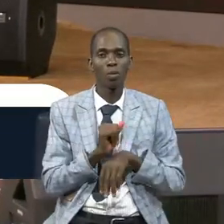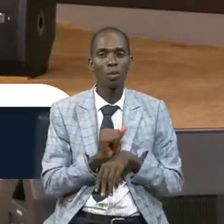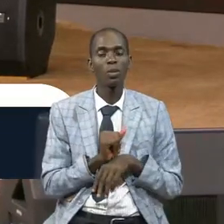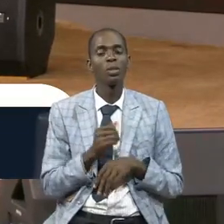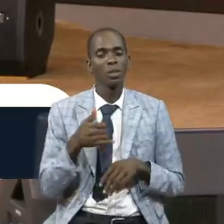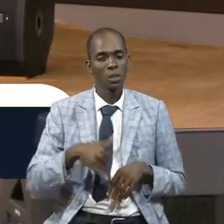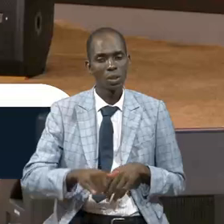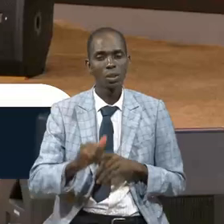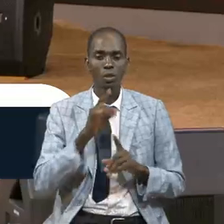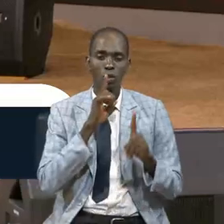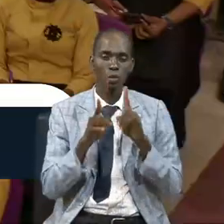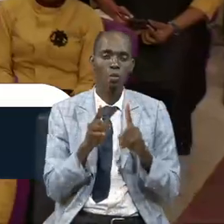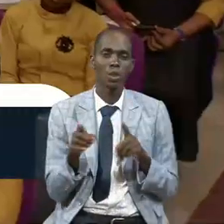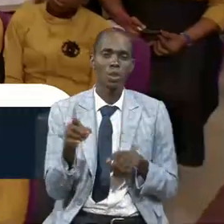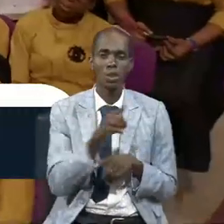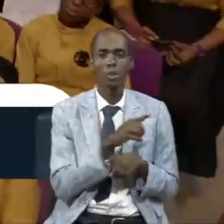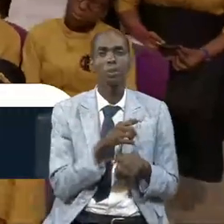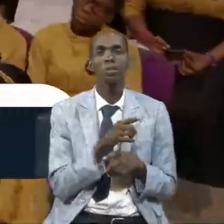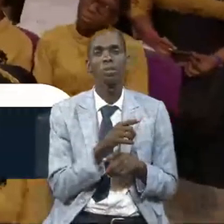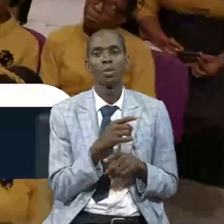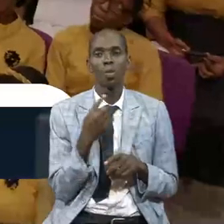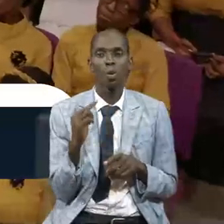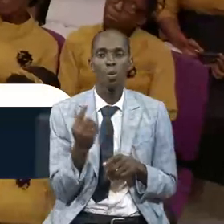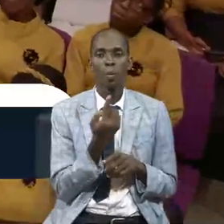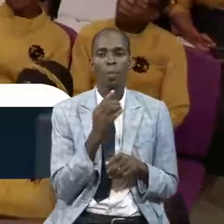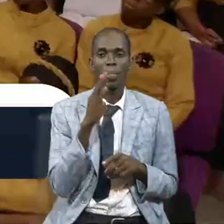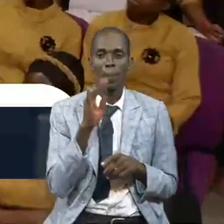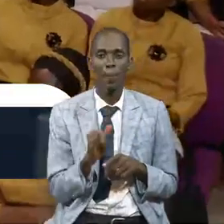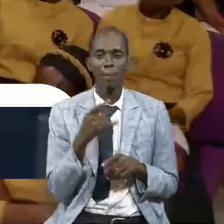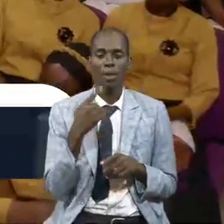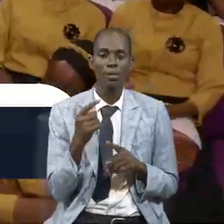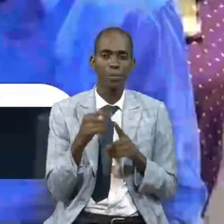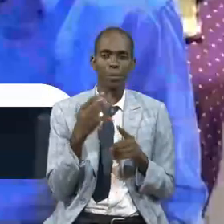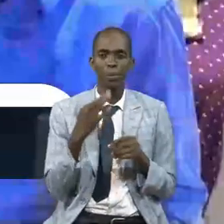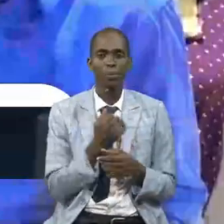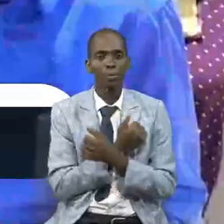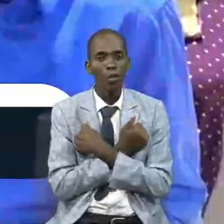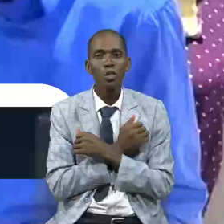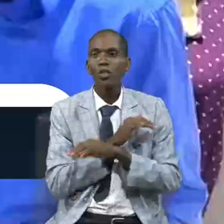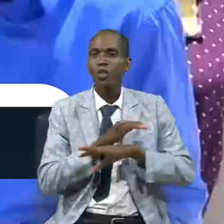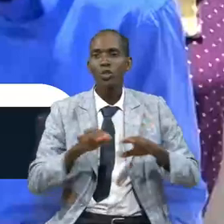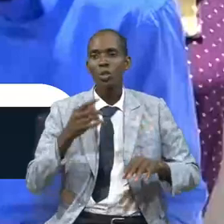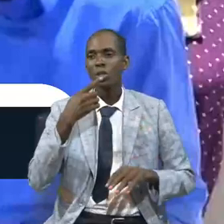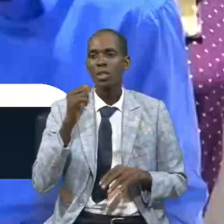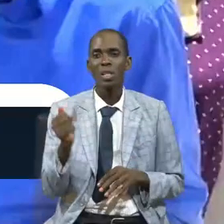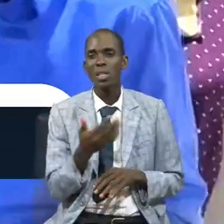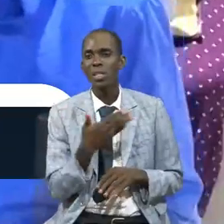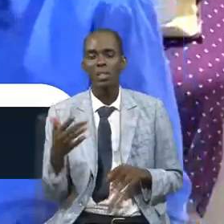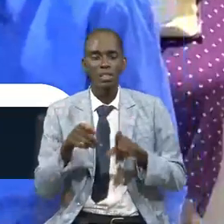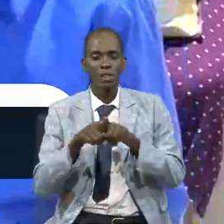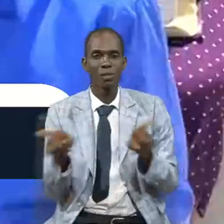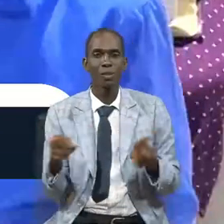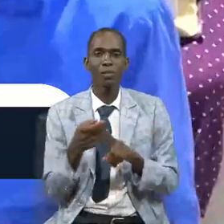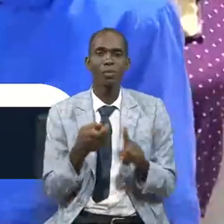section, votre position. Parlez et agissez. Par l'amour, par la loi d'amour, ne